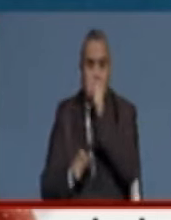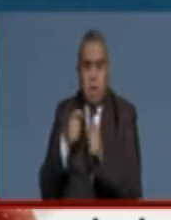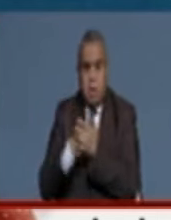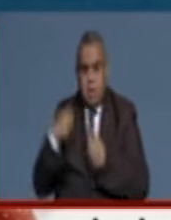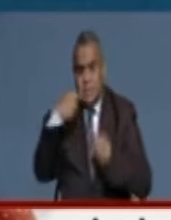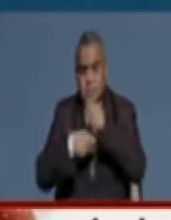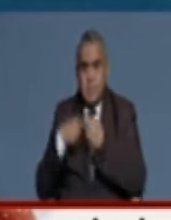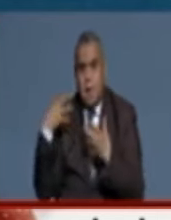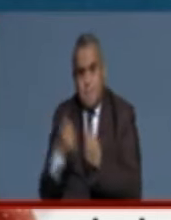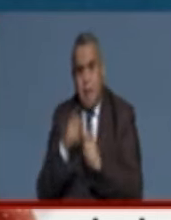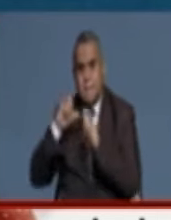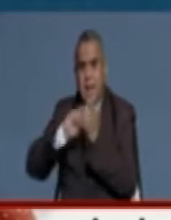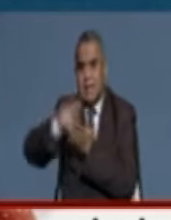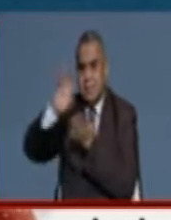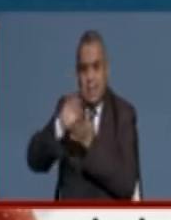الصندوق.